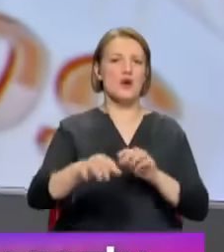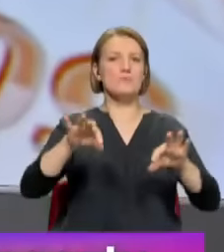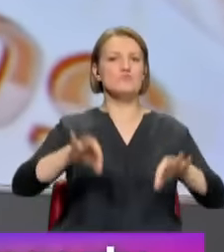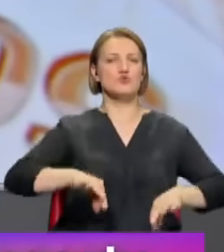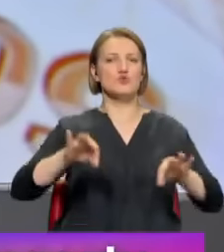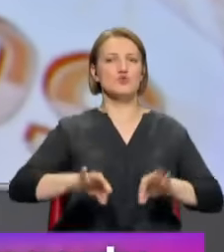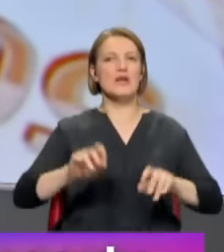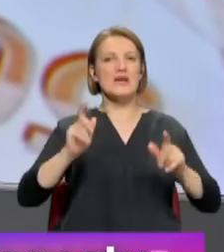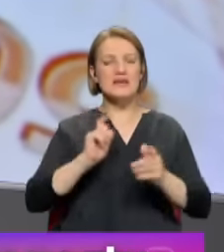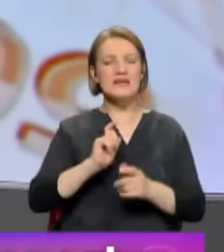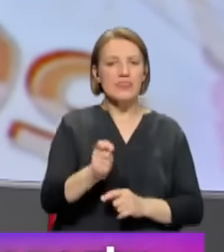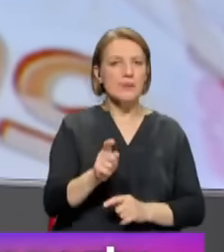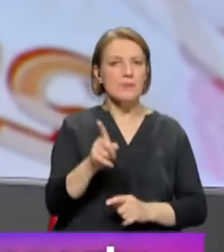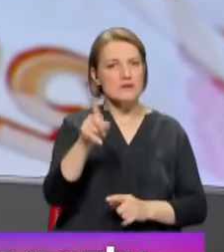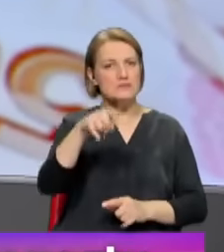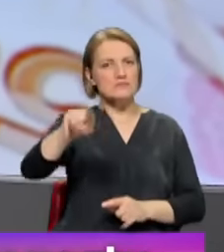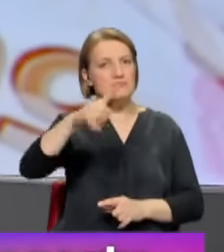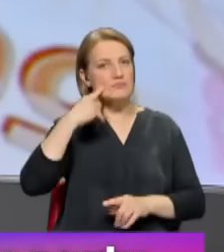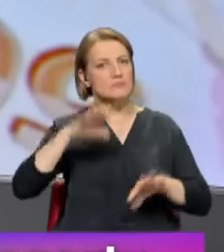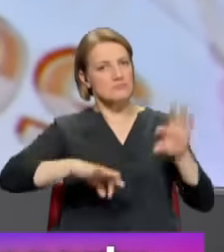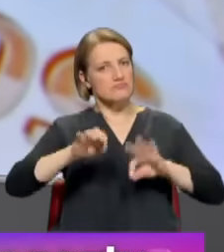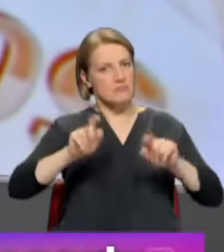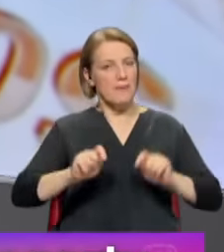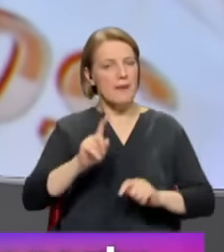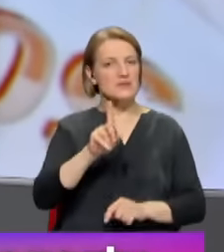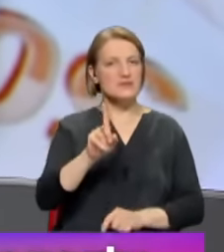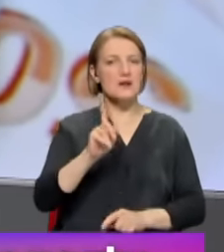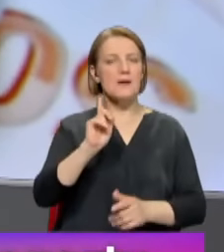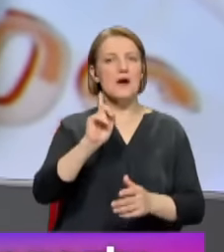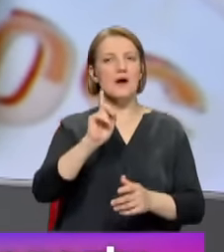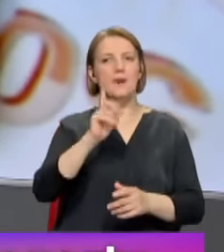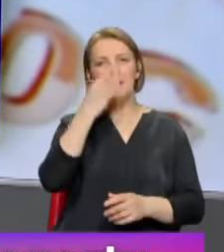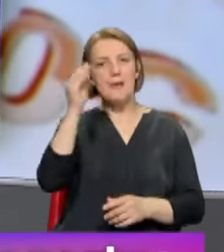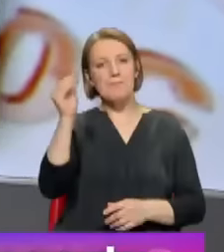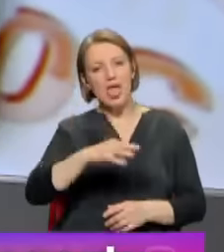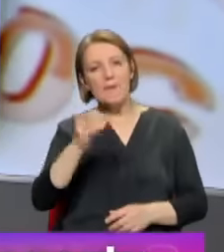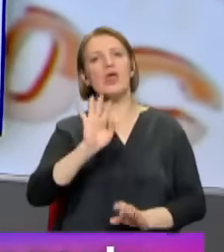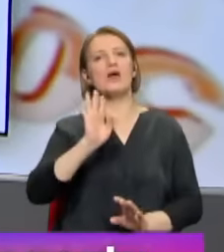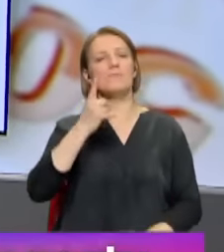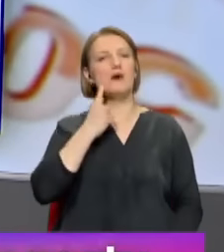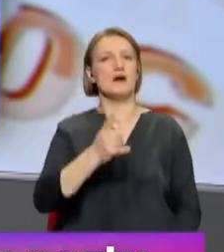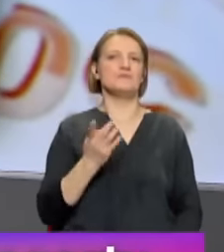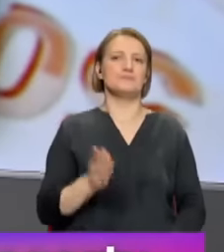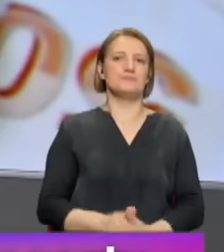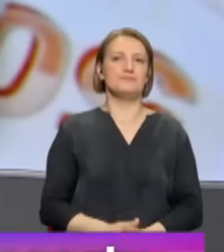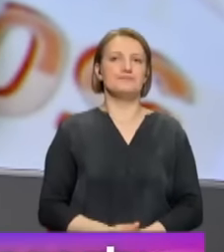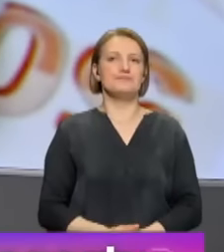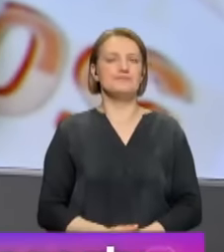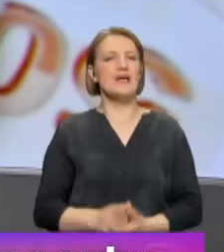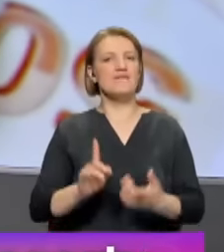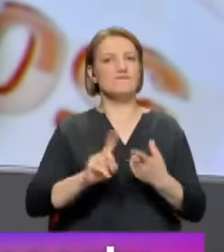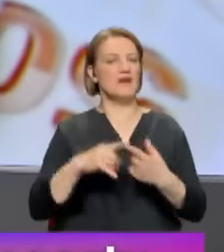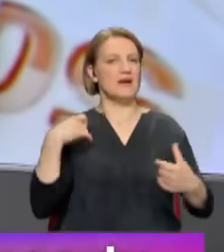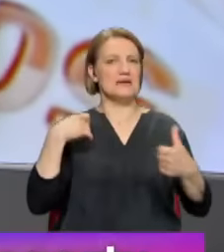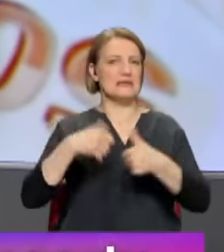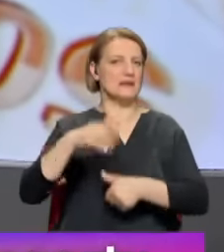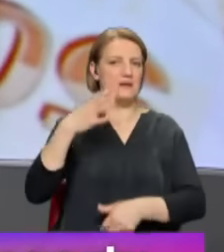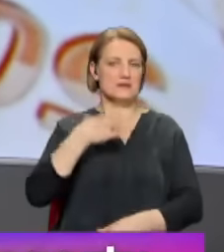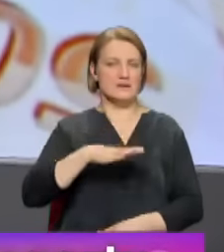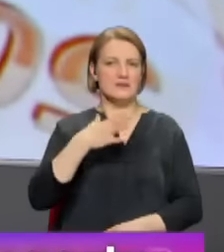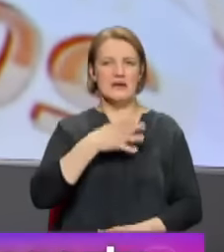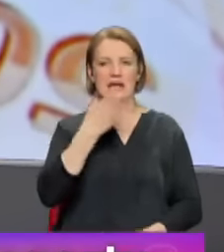Bugün yattı mı bir kontrol eder misiniz, bir bakabilir misiniz acaba? Yatmadıysa da yetkililere buradan sesinizi bir duyuralım. Ve yine